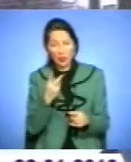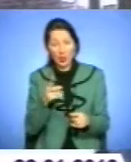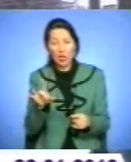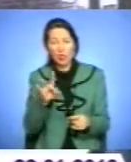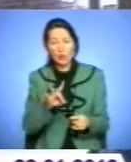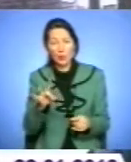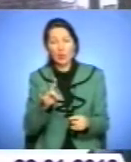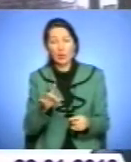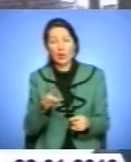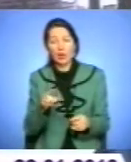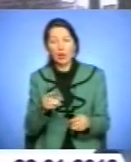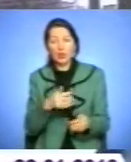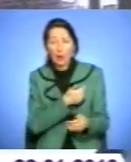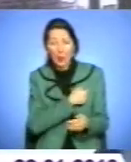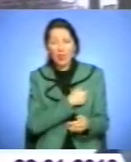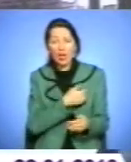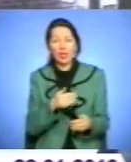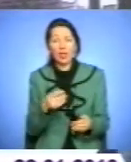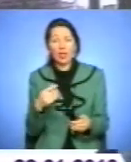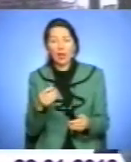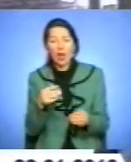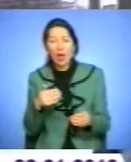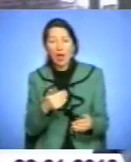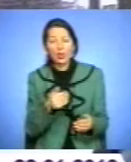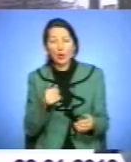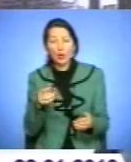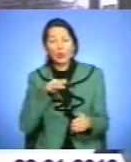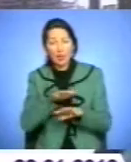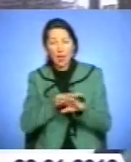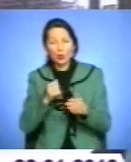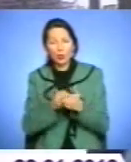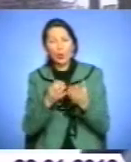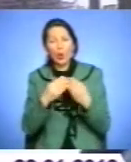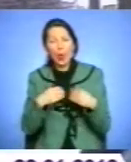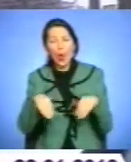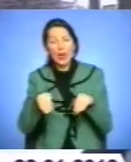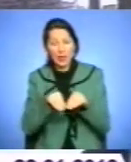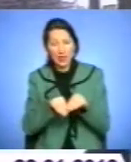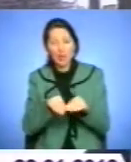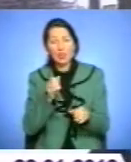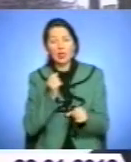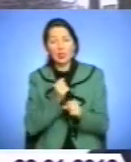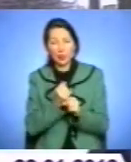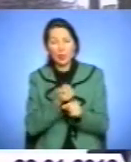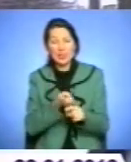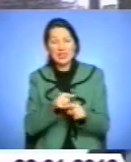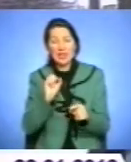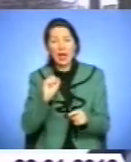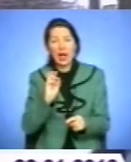одвічних прагнень народу доєднання і здійснили цей акт об'єднання,